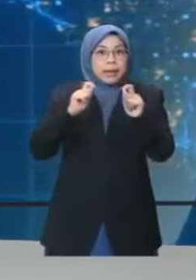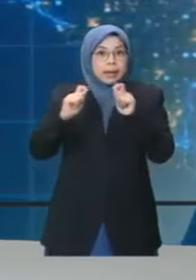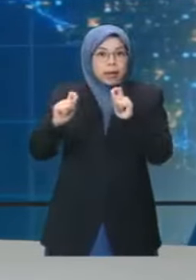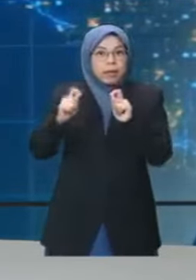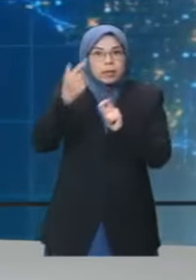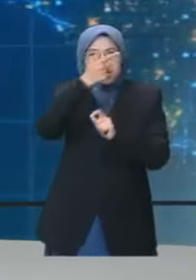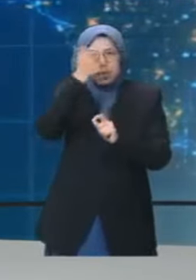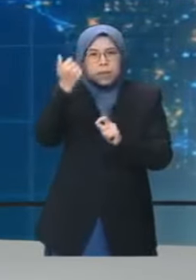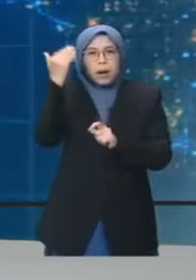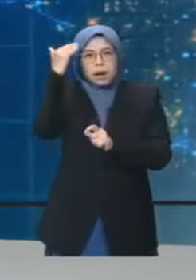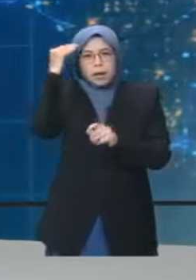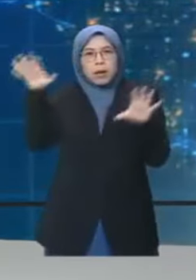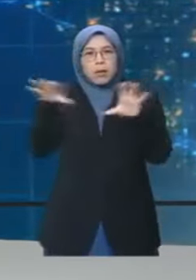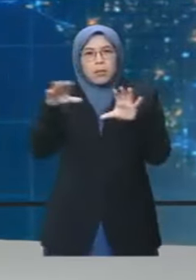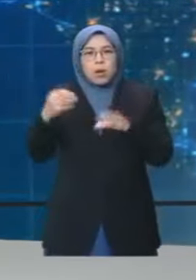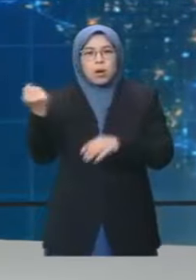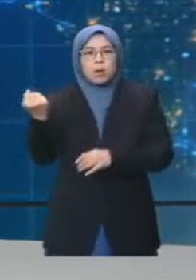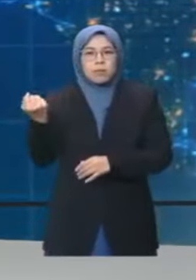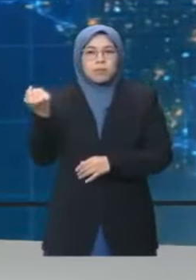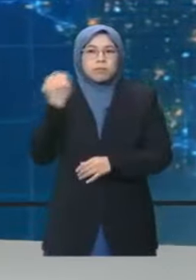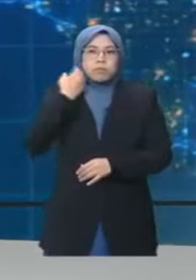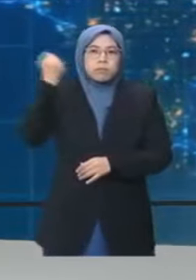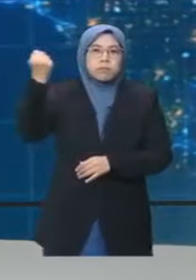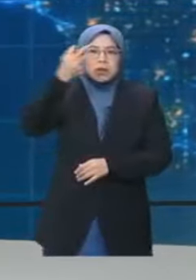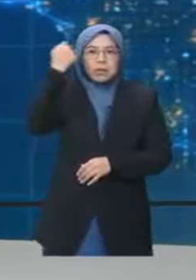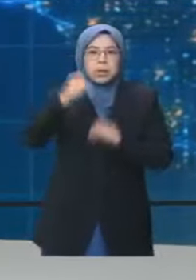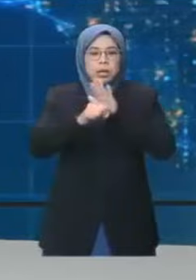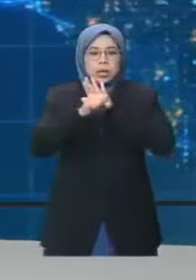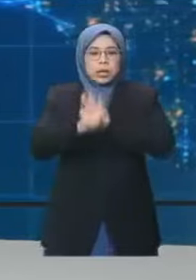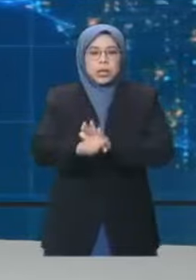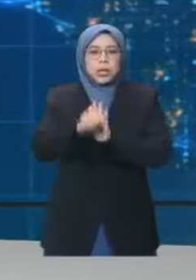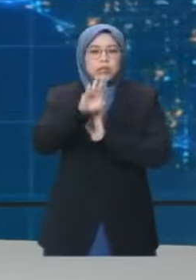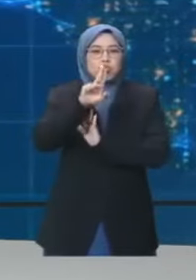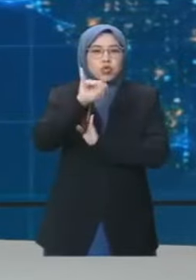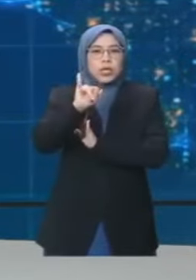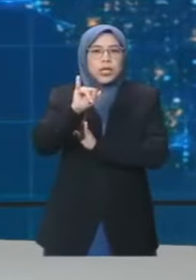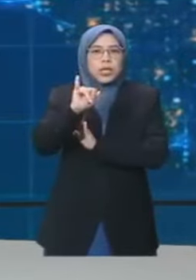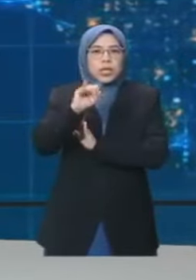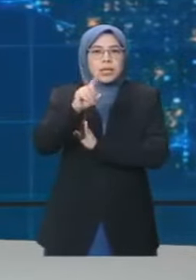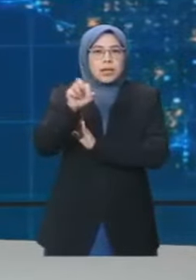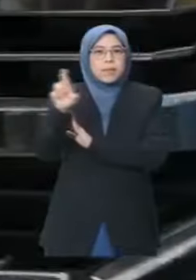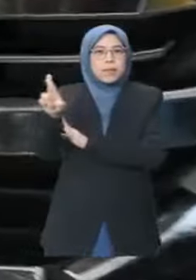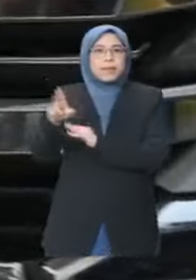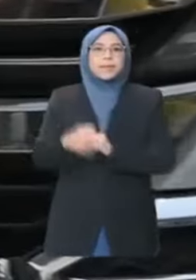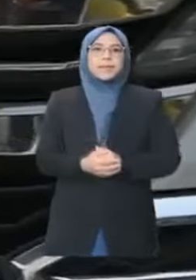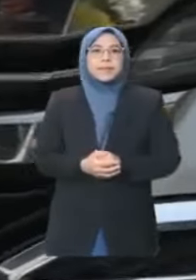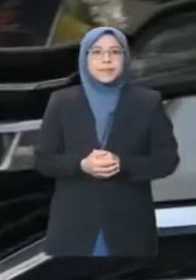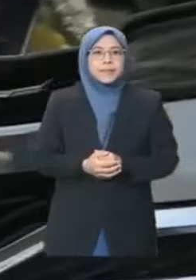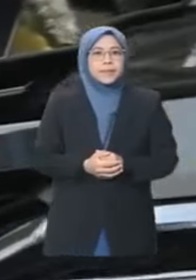TikTok yang didakwa membunuh diri kerana tertekan akibat buli cyber.